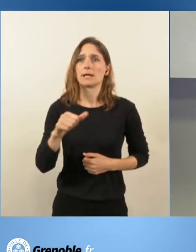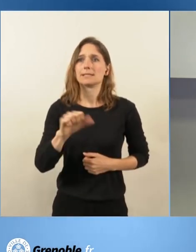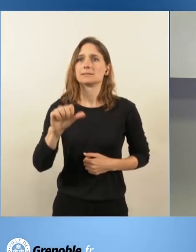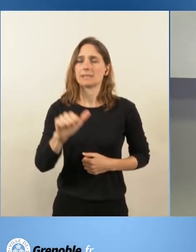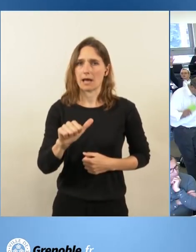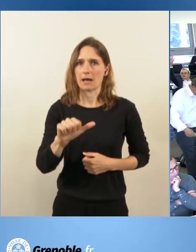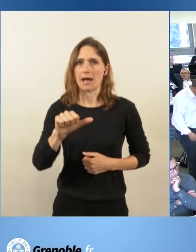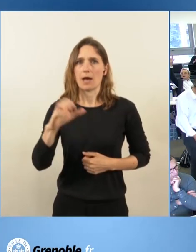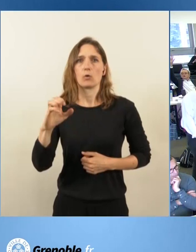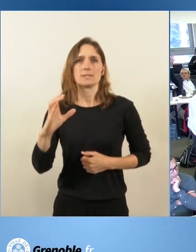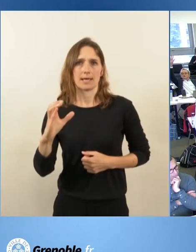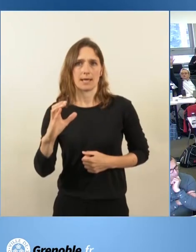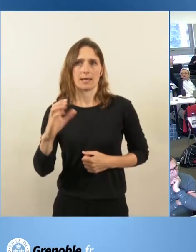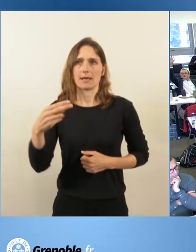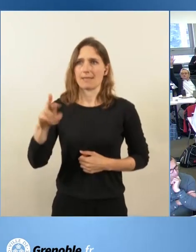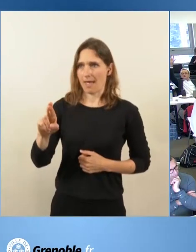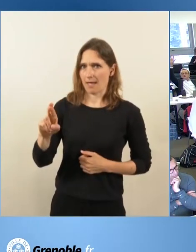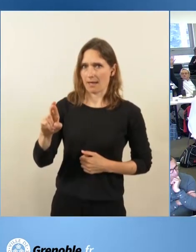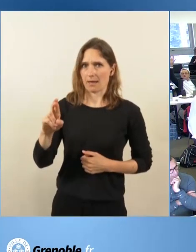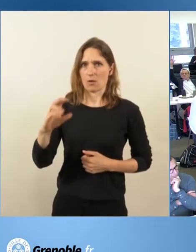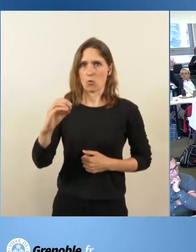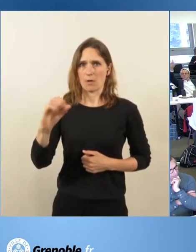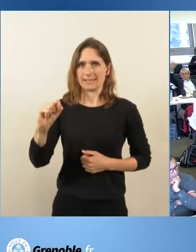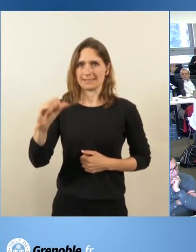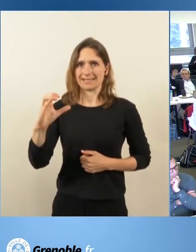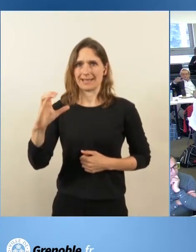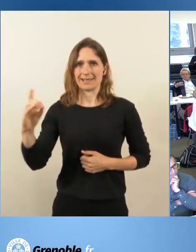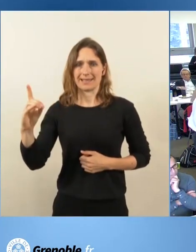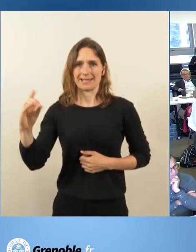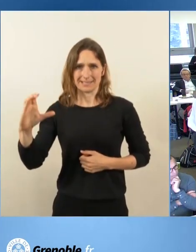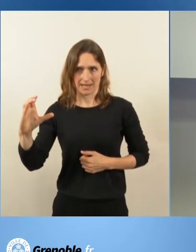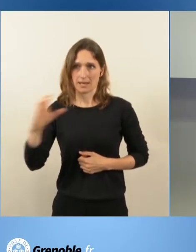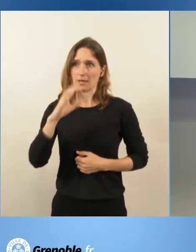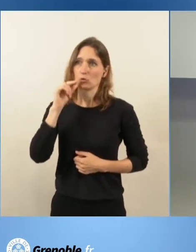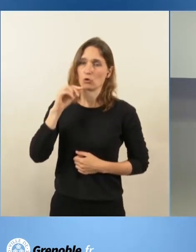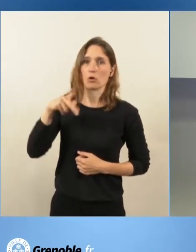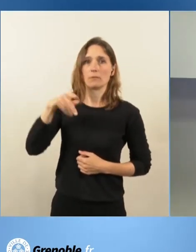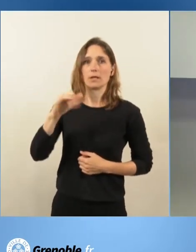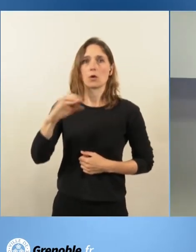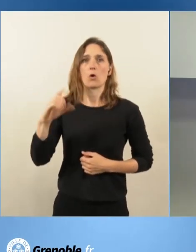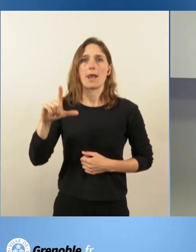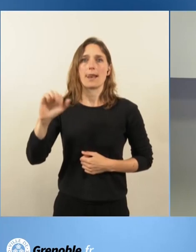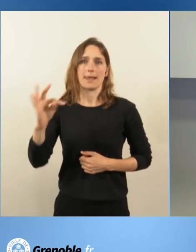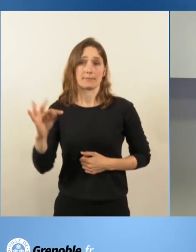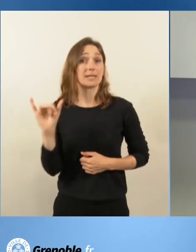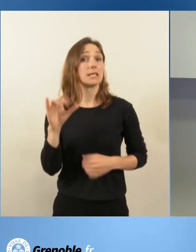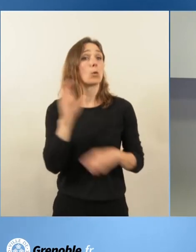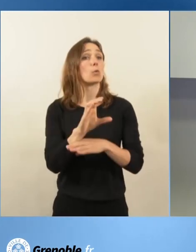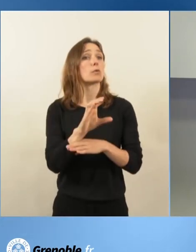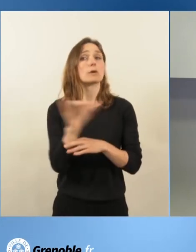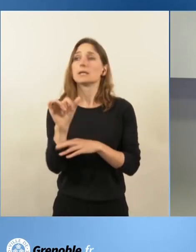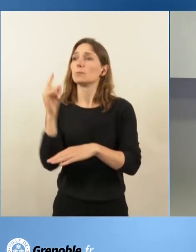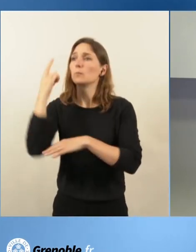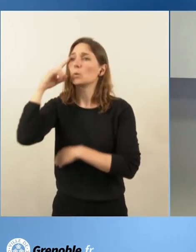AEC NR oscdc monsieur picolé qui votre compte et qui vote